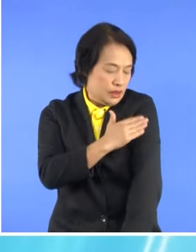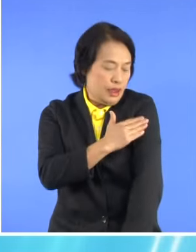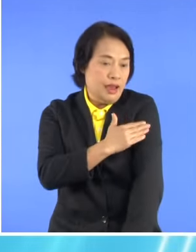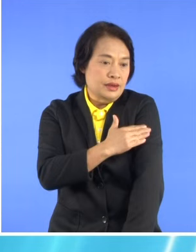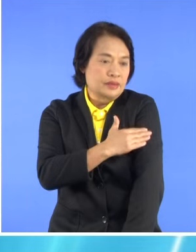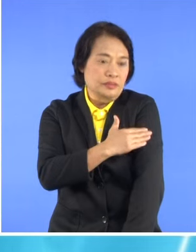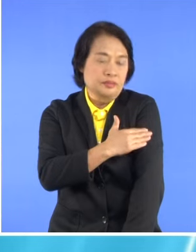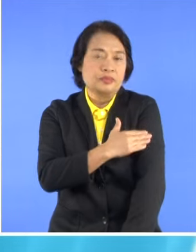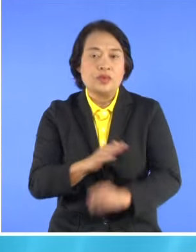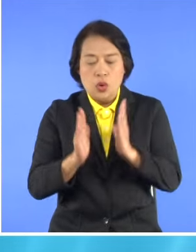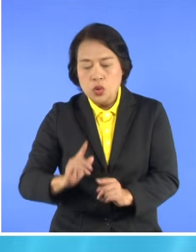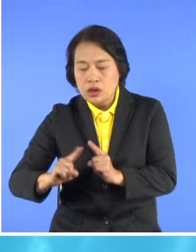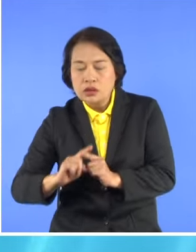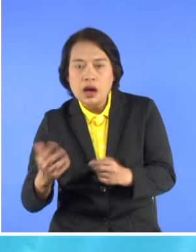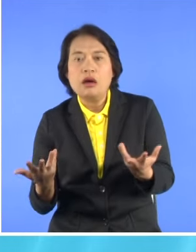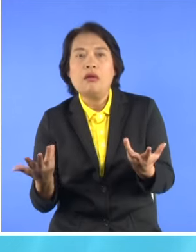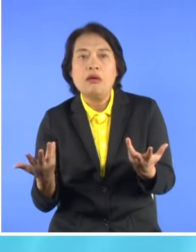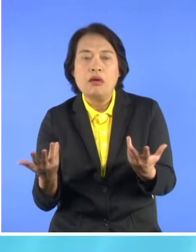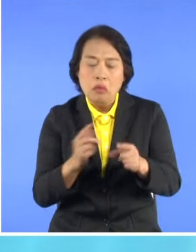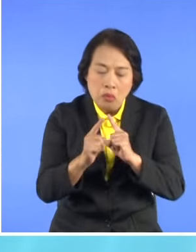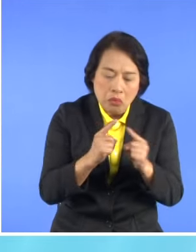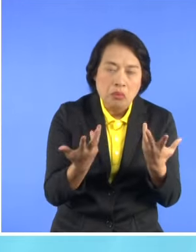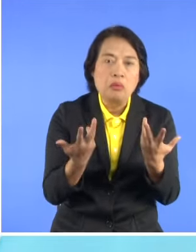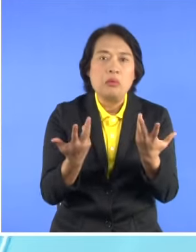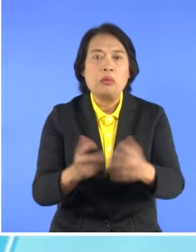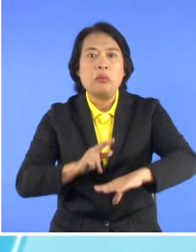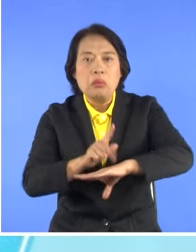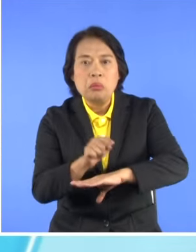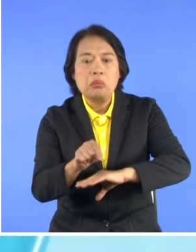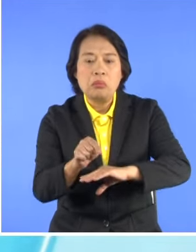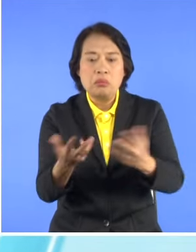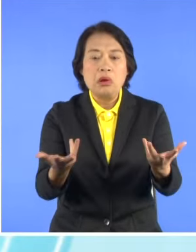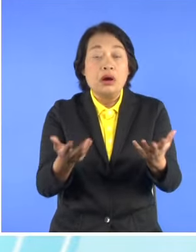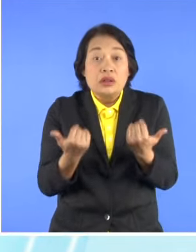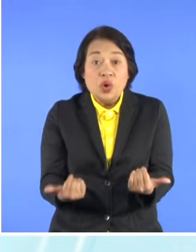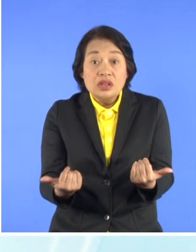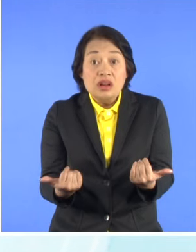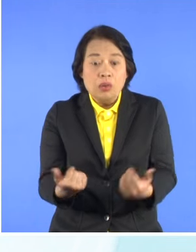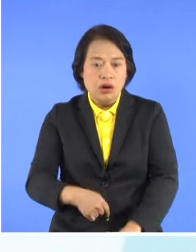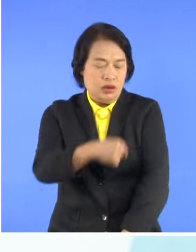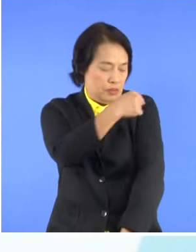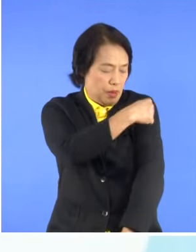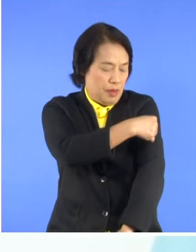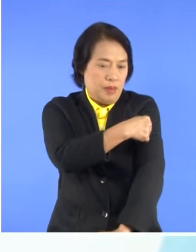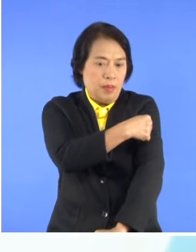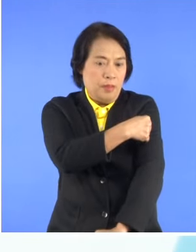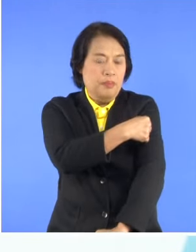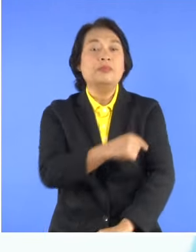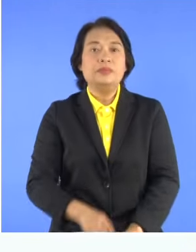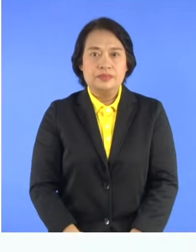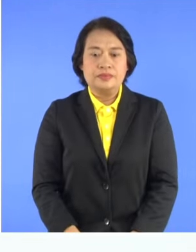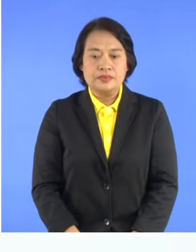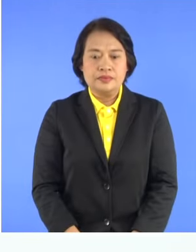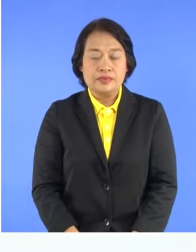เสียงวิพากษ์วิจารณ์ไปต่างๆนานาบนโลกออนไลน์บอกว่าถึงขนาดนี้แล้วเหรอลาบูแกอะไรประมาณนี้เนี่ยนะทีนี้อย่างที่ทราบกันเนี่ย